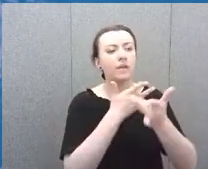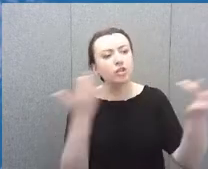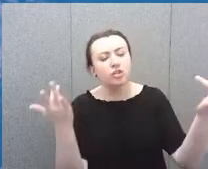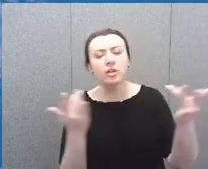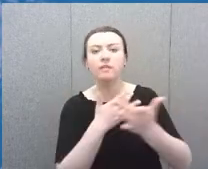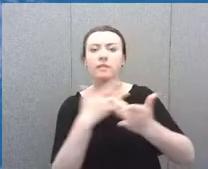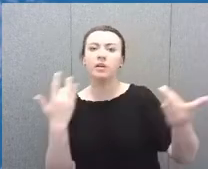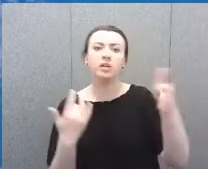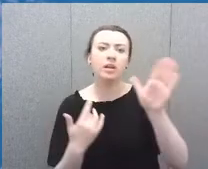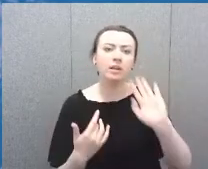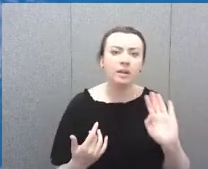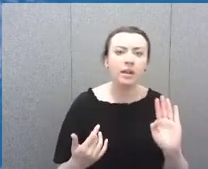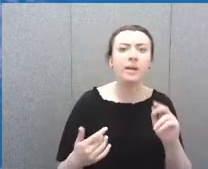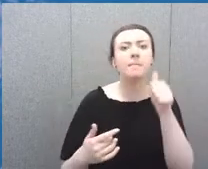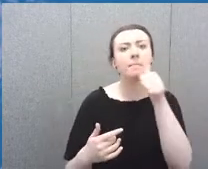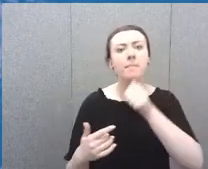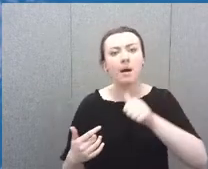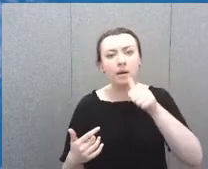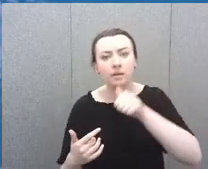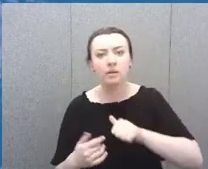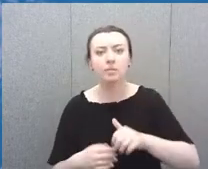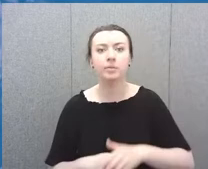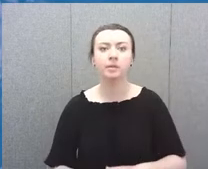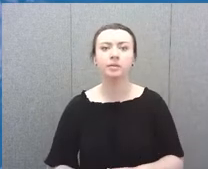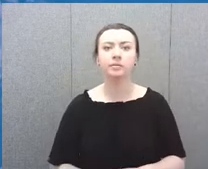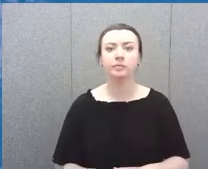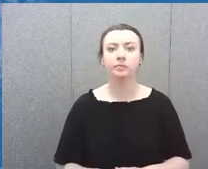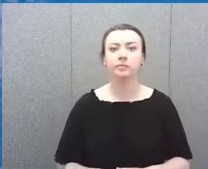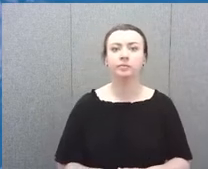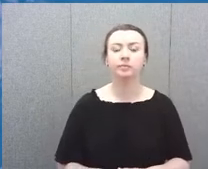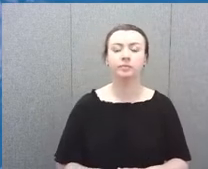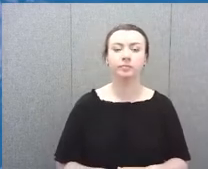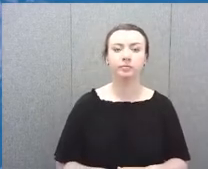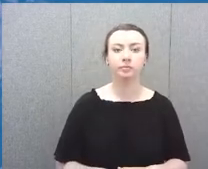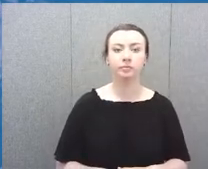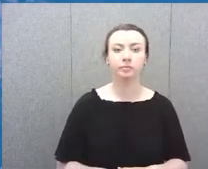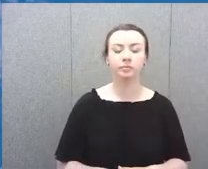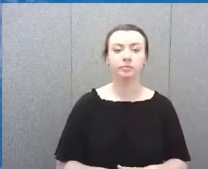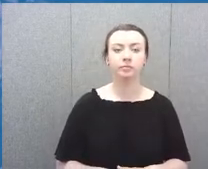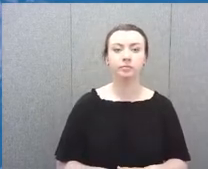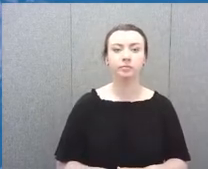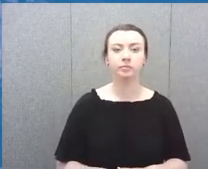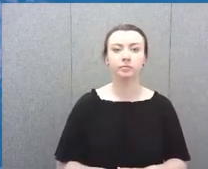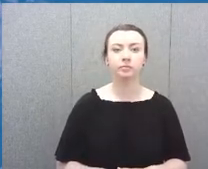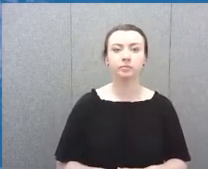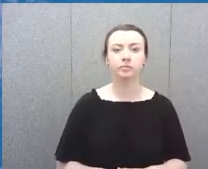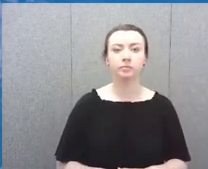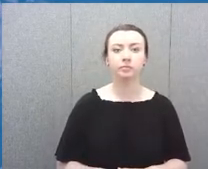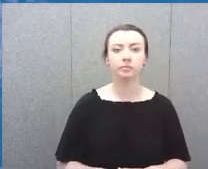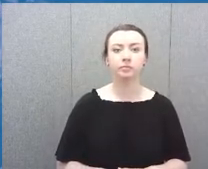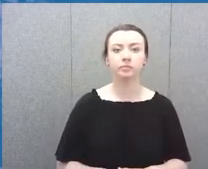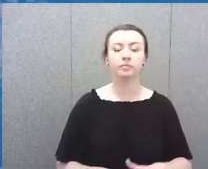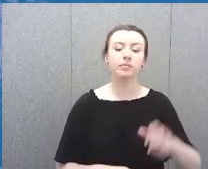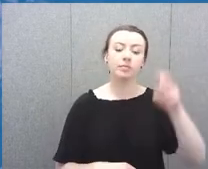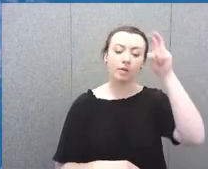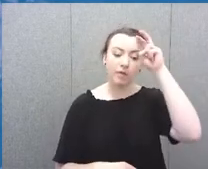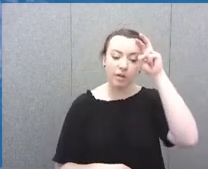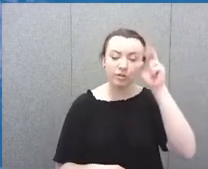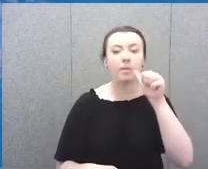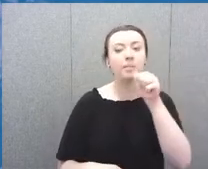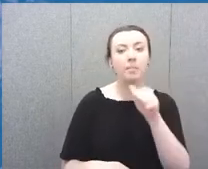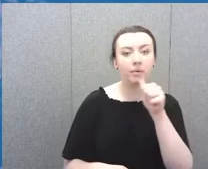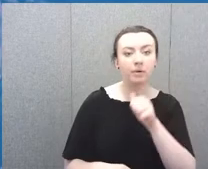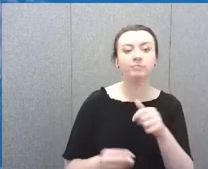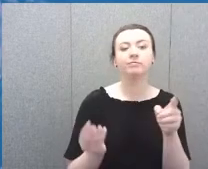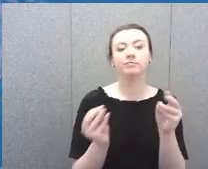попытки Тихановской работать на международном уровне. Ну, мы знаем, что она уже признана международными лидерами. Здесь мы видим